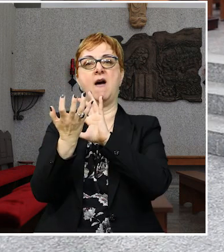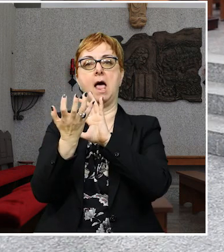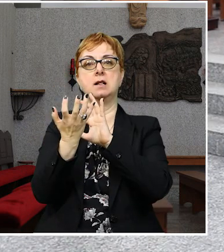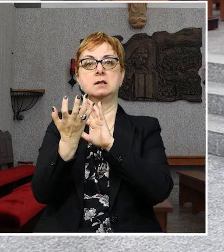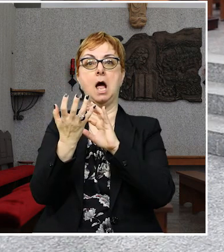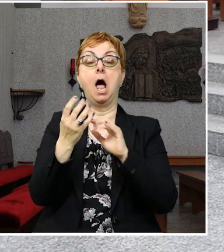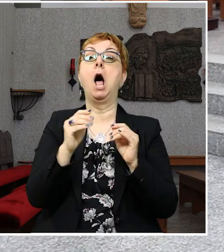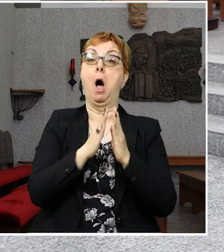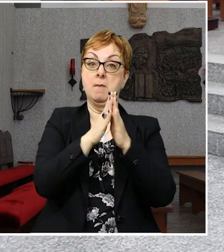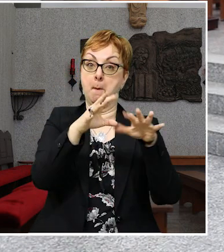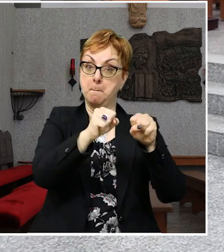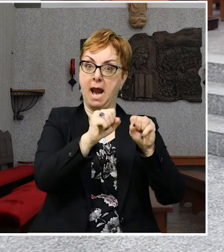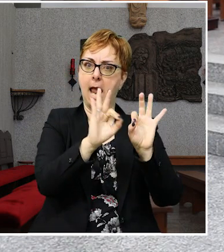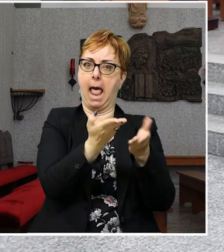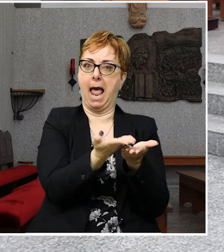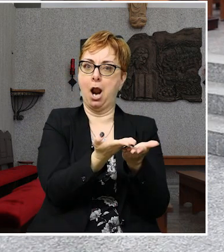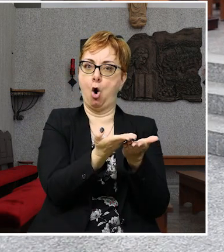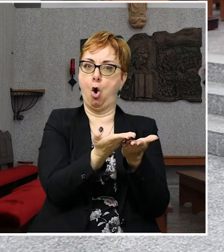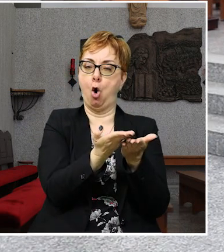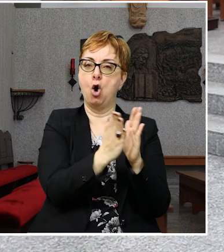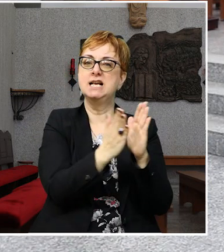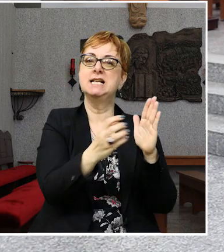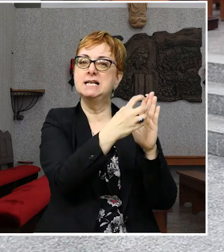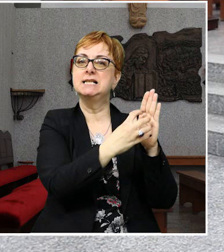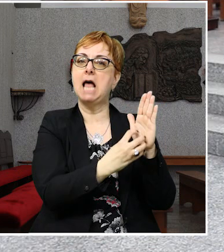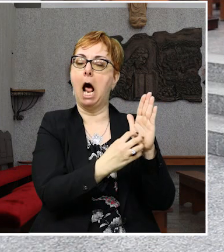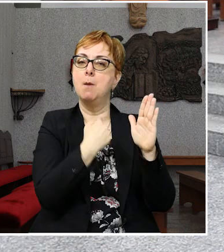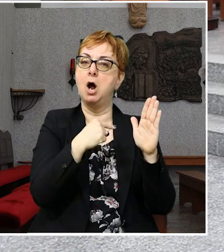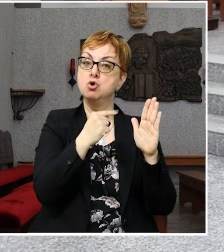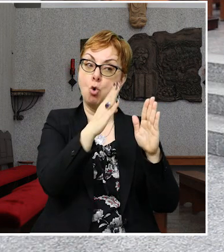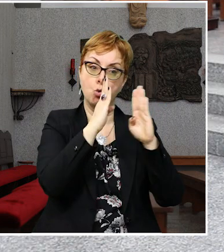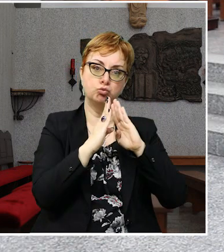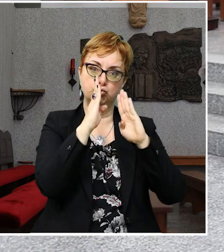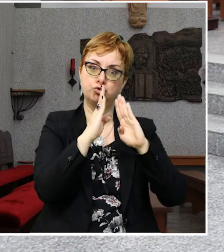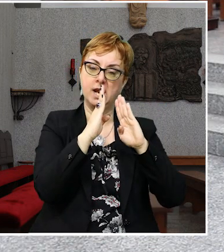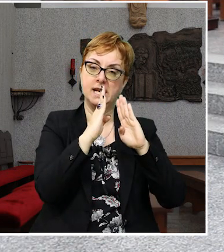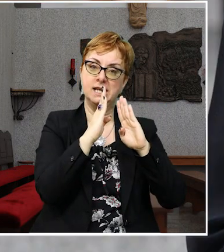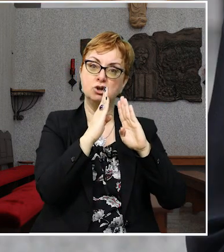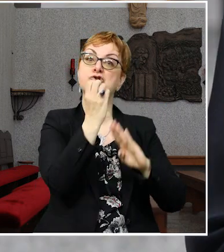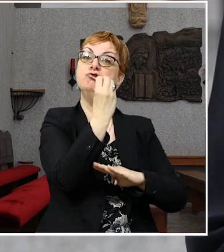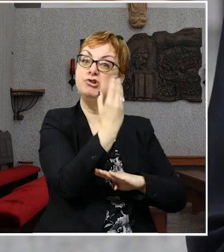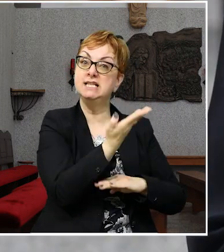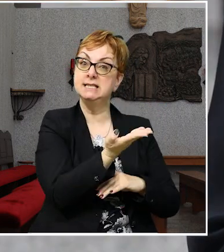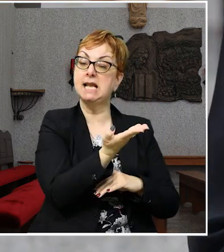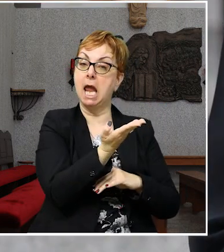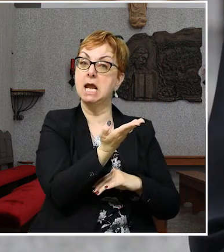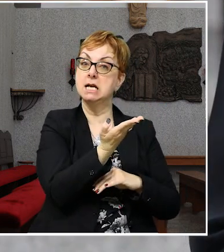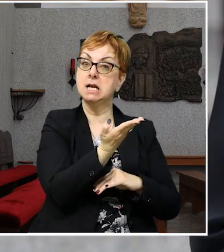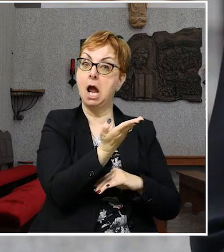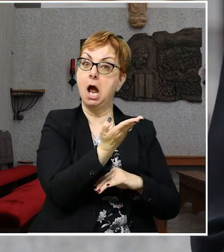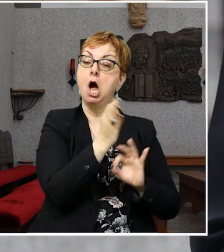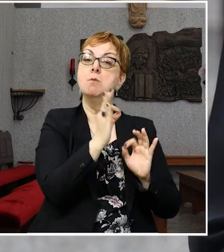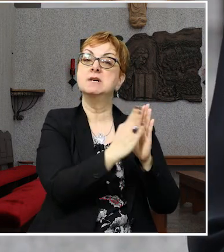l'impegno della preghiera, ecco ciò che i Salmi ci raccomandano, ci insegnano. ed i salmi